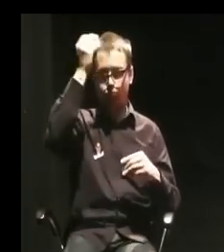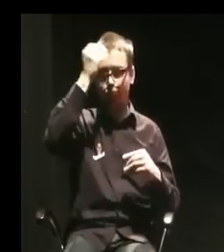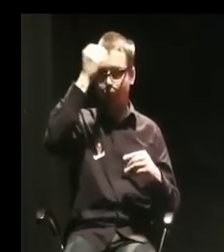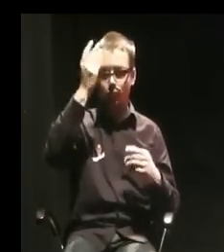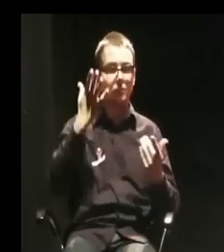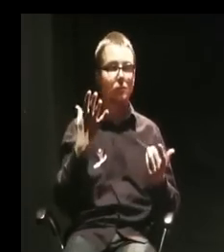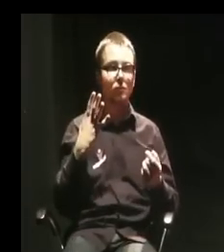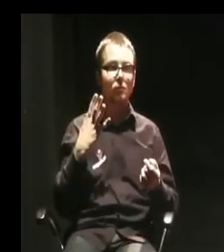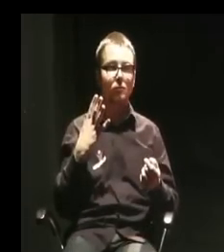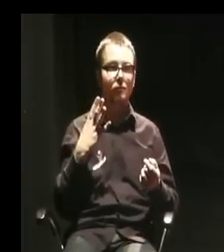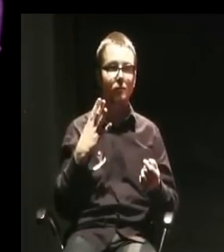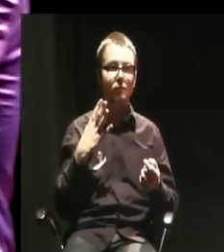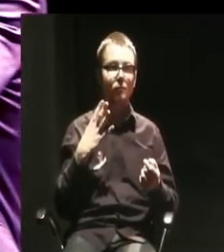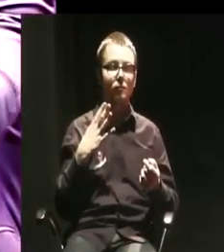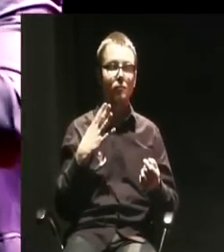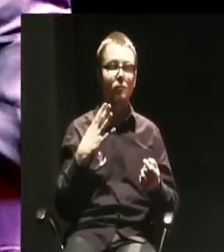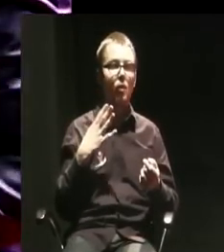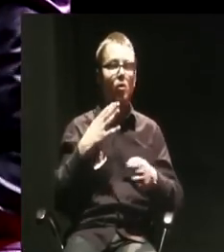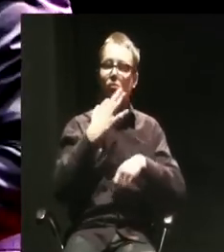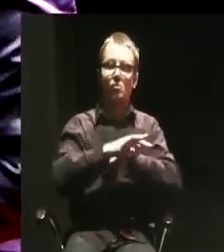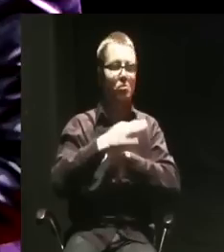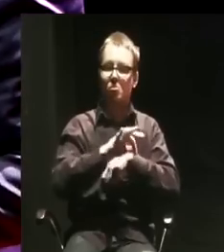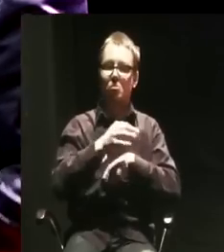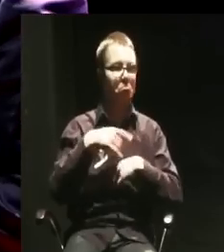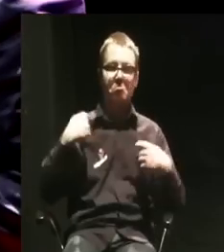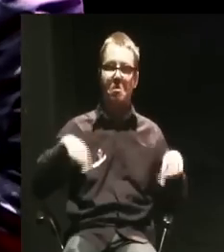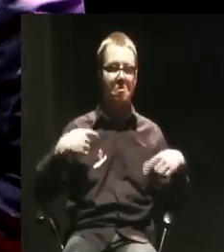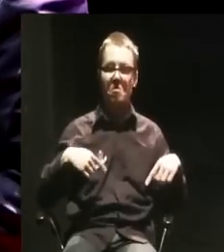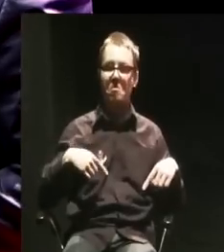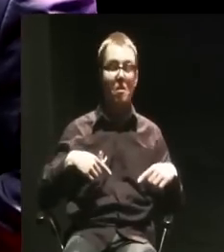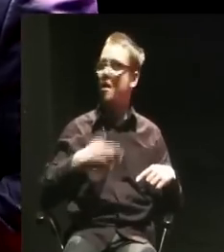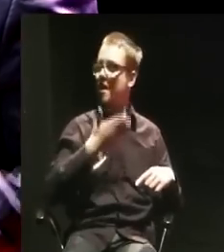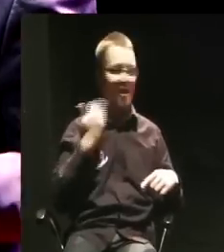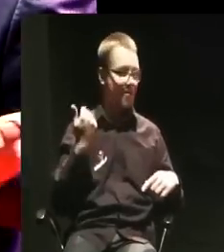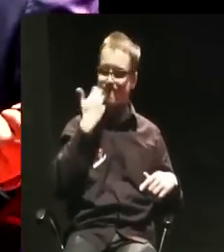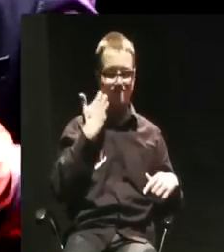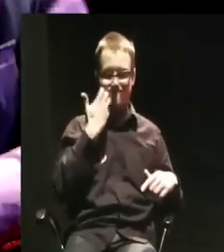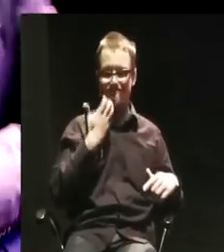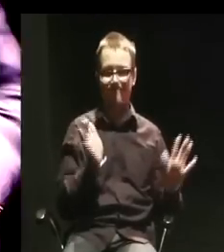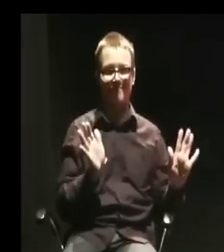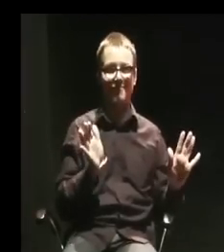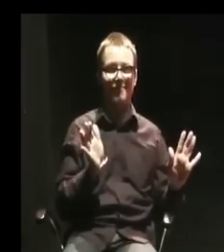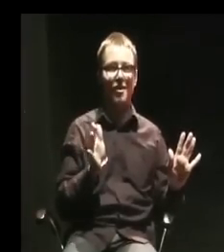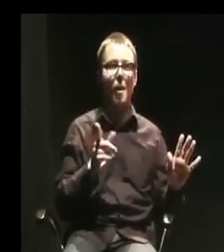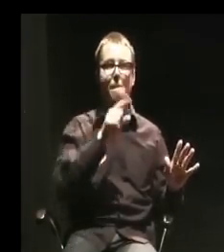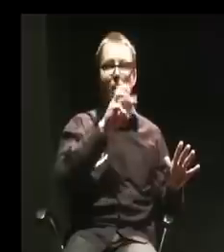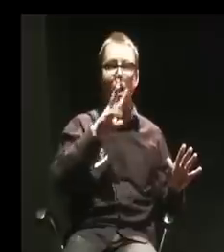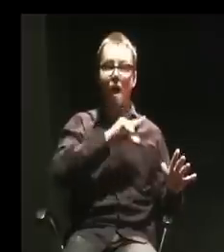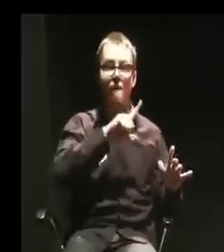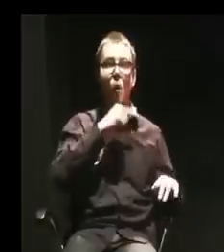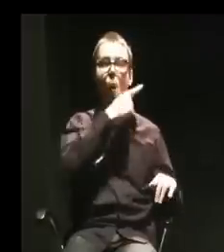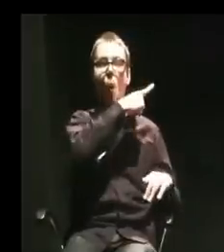Powiedział, że to mogę powiedzieć. Nie ukończył studiów i się tego nie wstydzi. Paweł projektuje